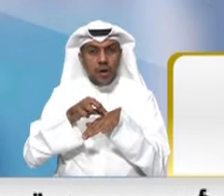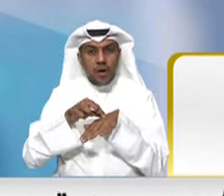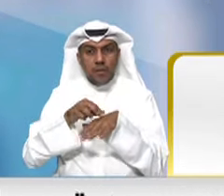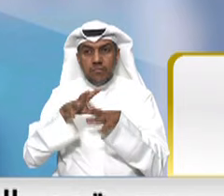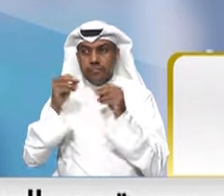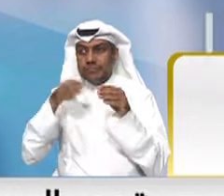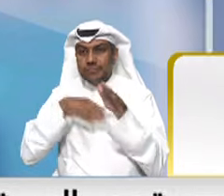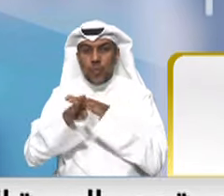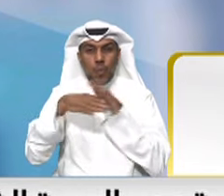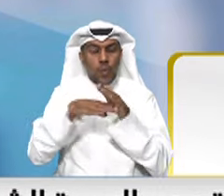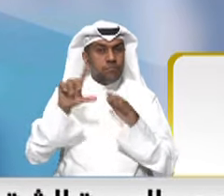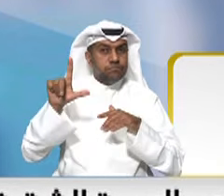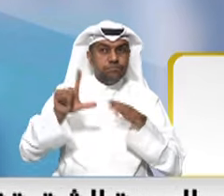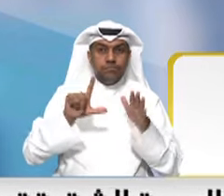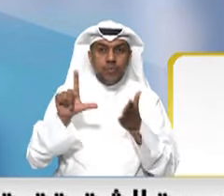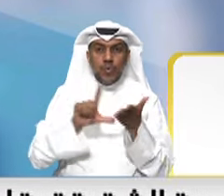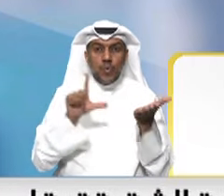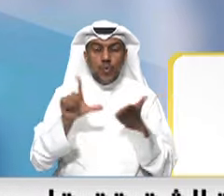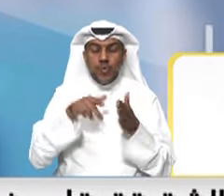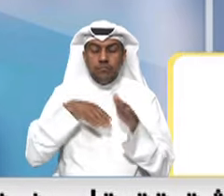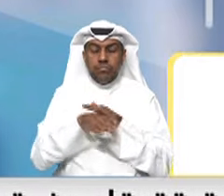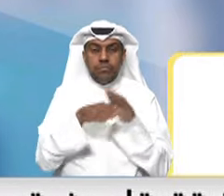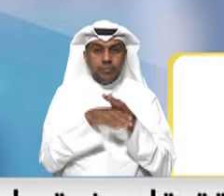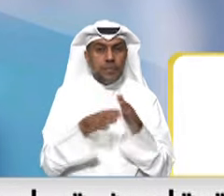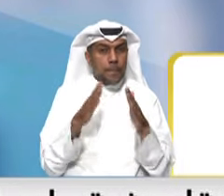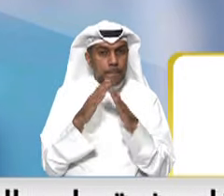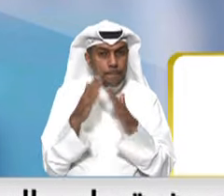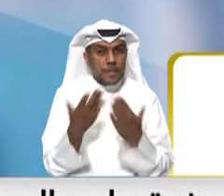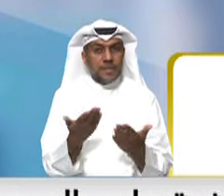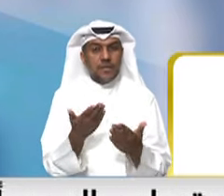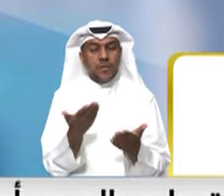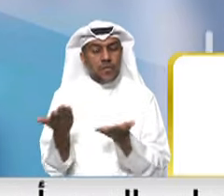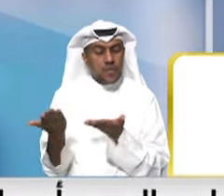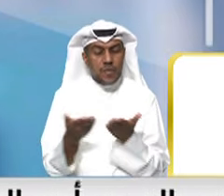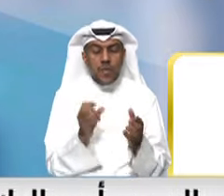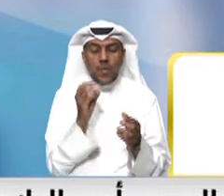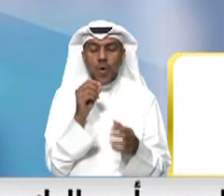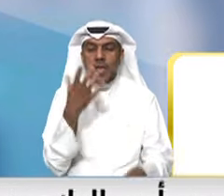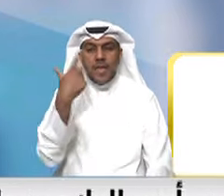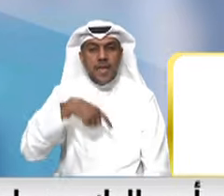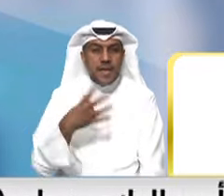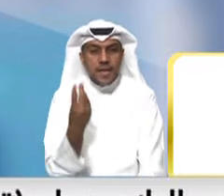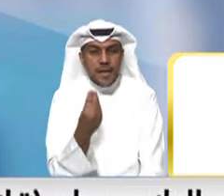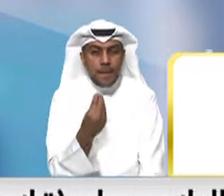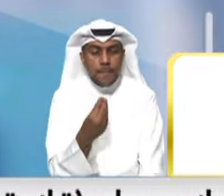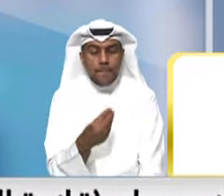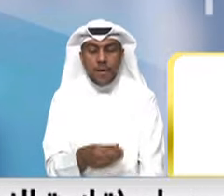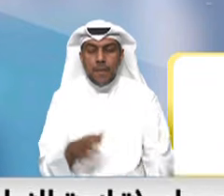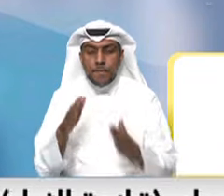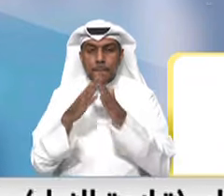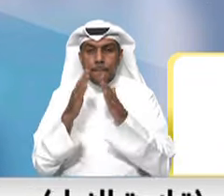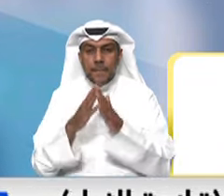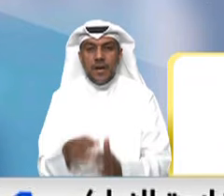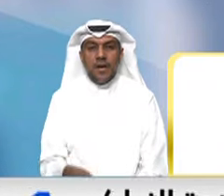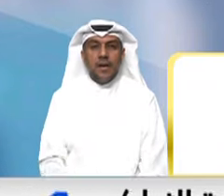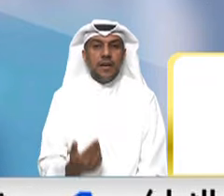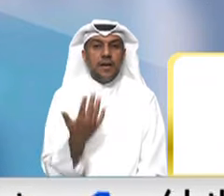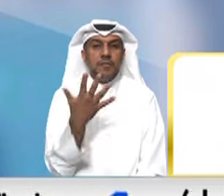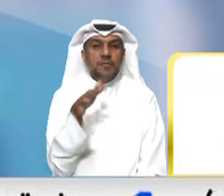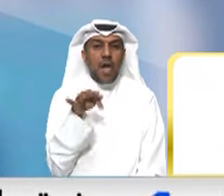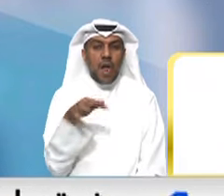السودانيين منذ بداية النزاع، ومنها مصر والتي استقبلت وحدها أكثر من نصف مليون